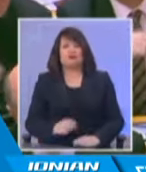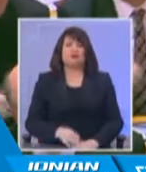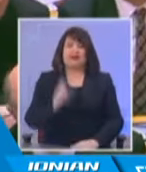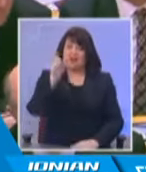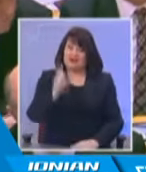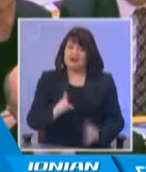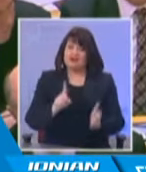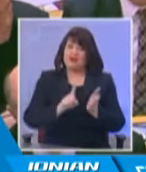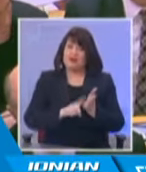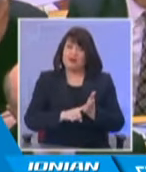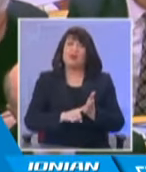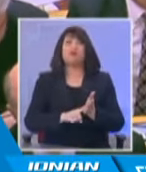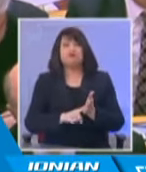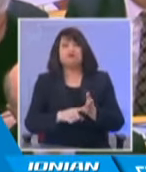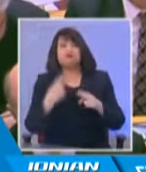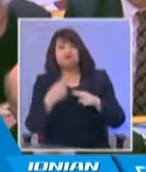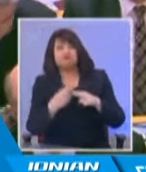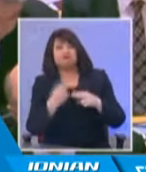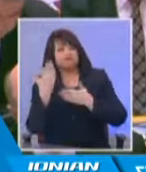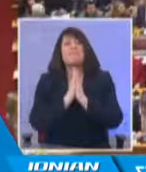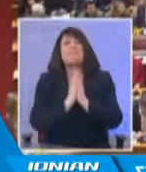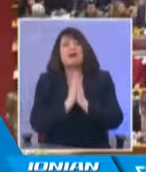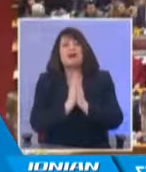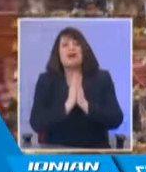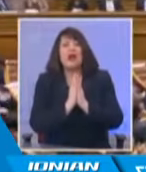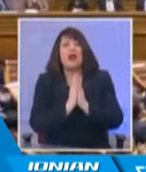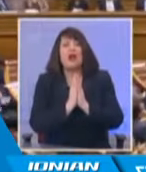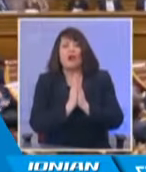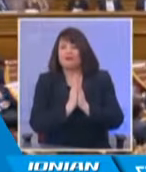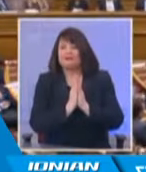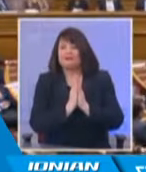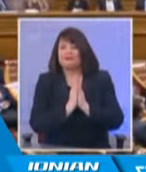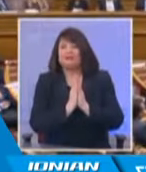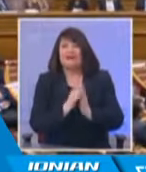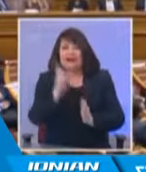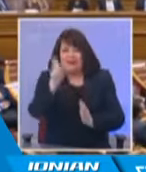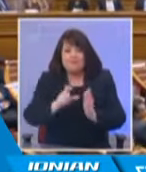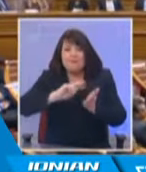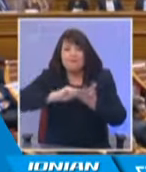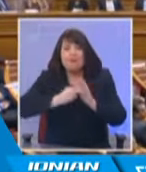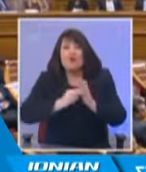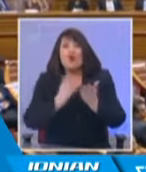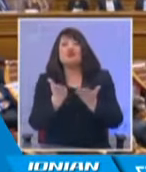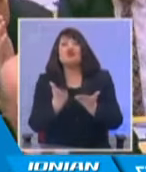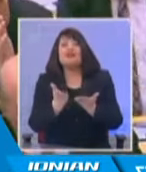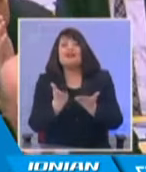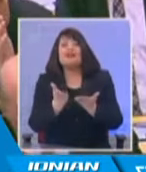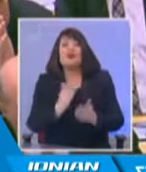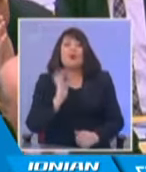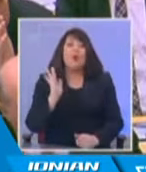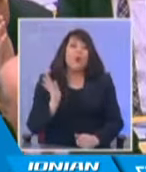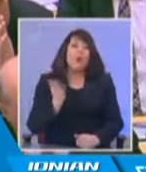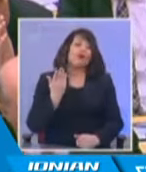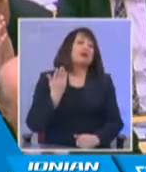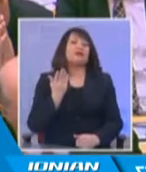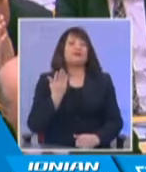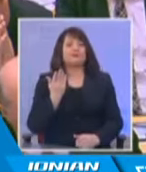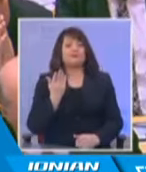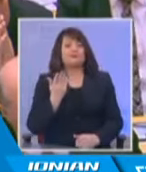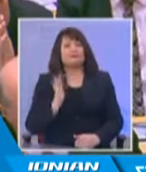Κυριάκος Μητσοτάκης, άσκησε δρυμύτατη κριτική στην κυβέρνηση, λέγοντας ότι μοιράζει φτώχεια και ελεημοσύνη, επαναλαμβάνοντας ότι η μόνη λύση για την καταπολέμηση των